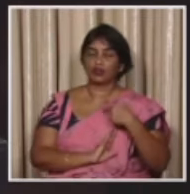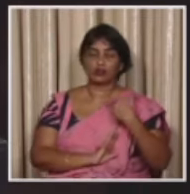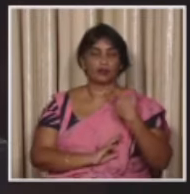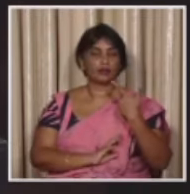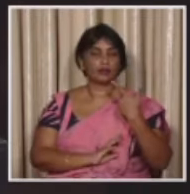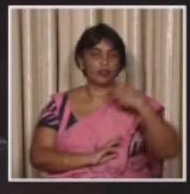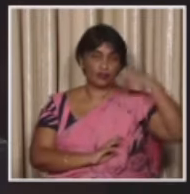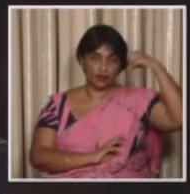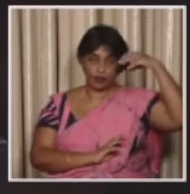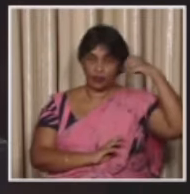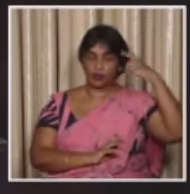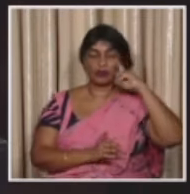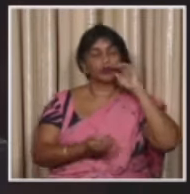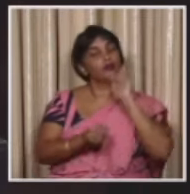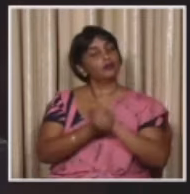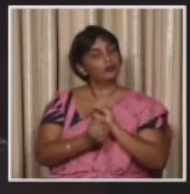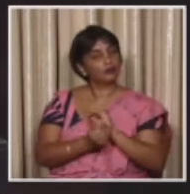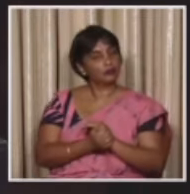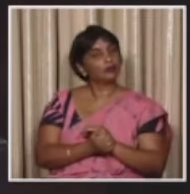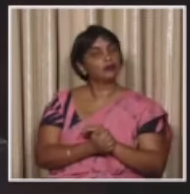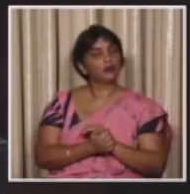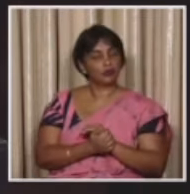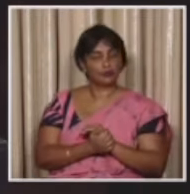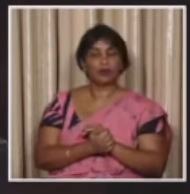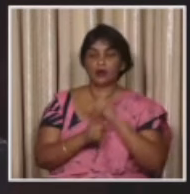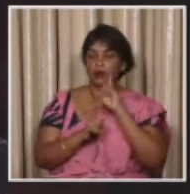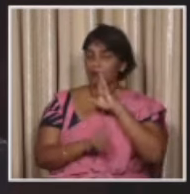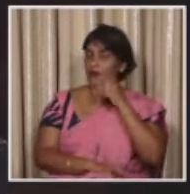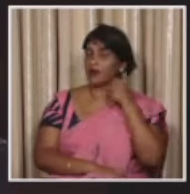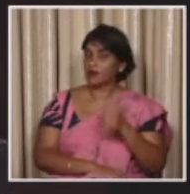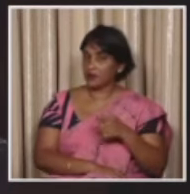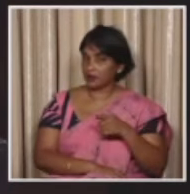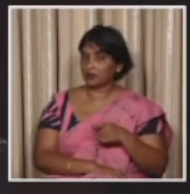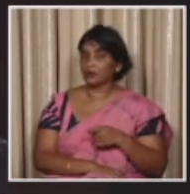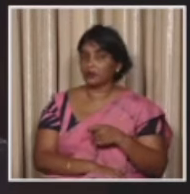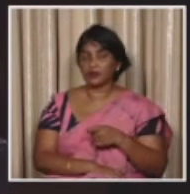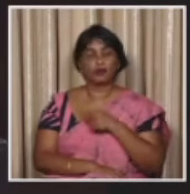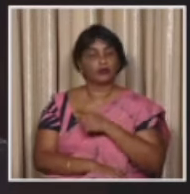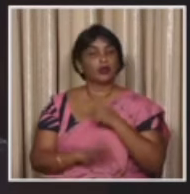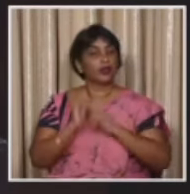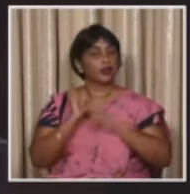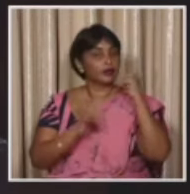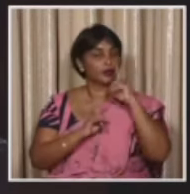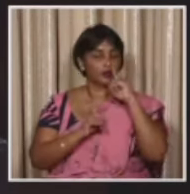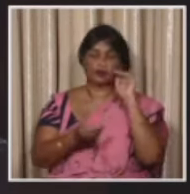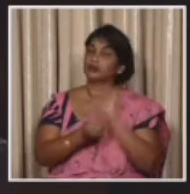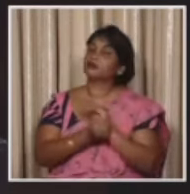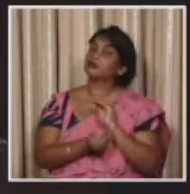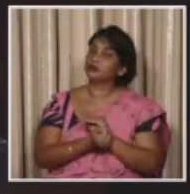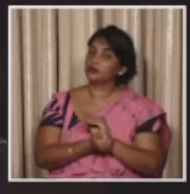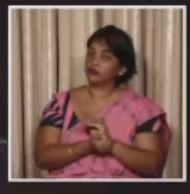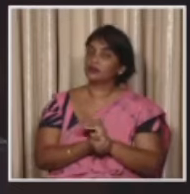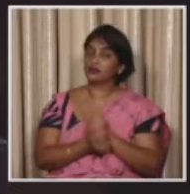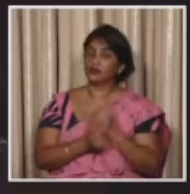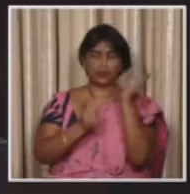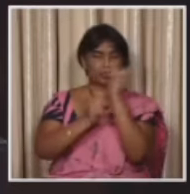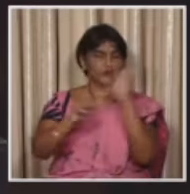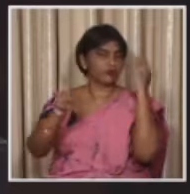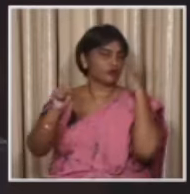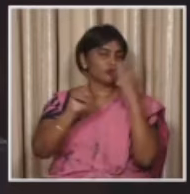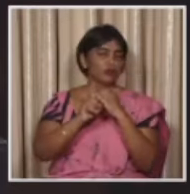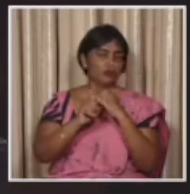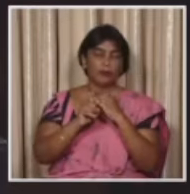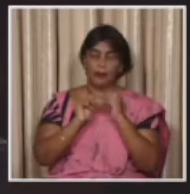බලශක්ති සුරක්ෂිත භාවය. ඒක වැදගත් කාරණාවක්. එය ජාතික ආරක්ෂාවට ඍජුවම